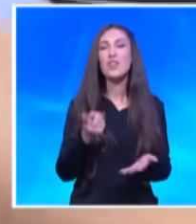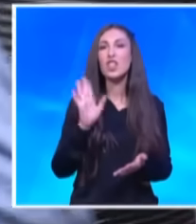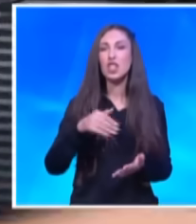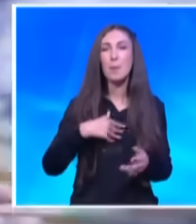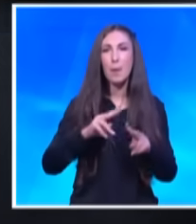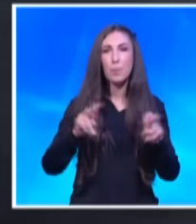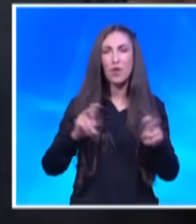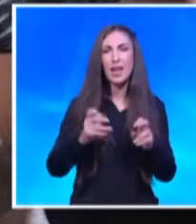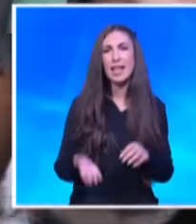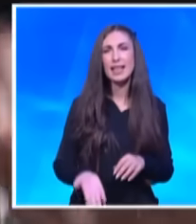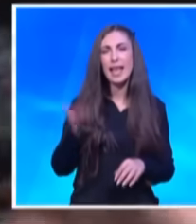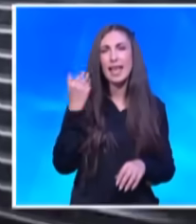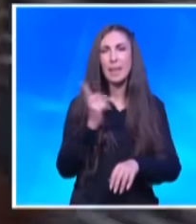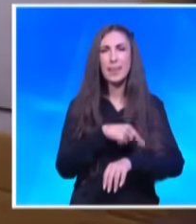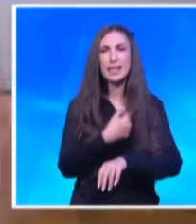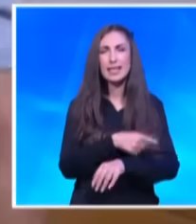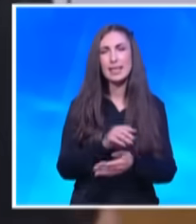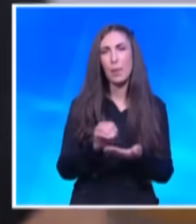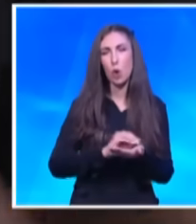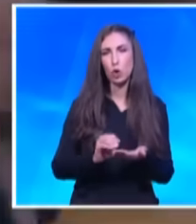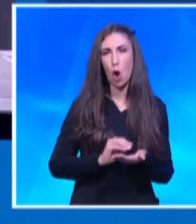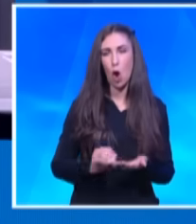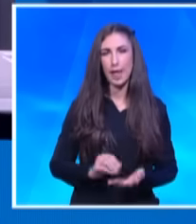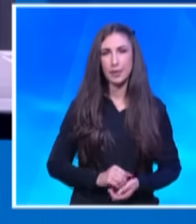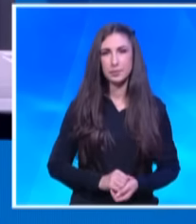проверка на хиляди медицински протоколи.